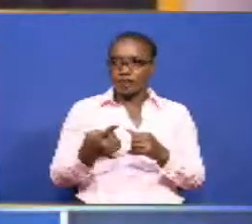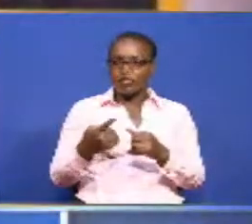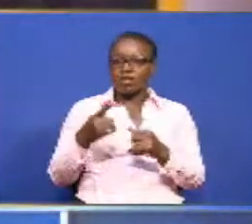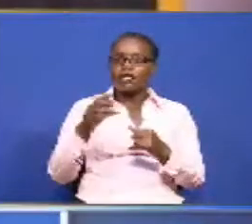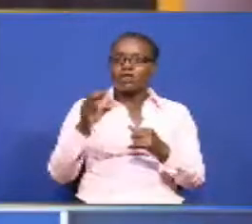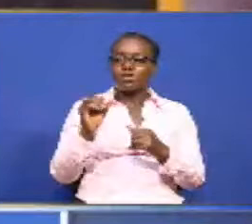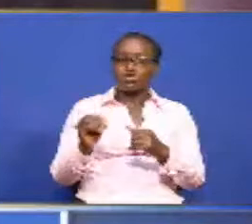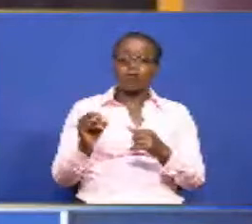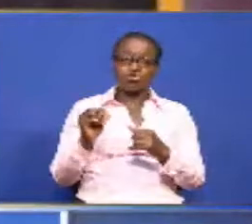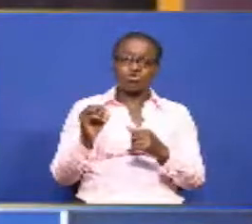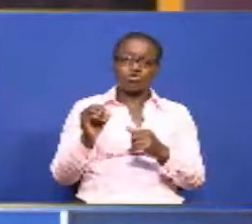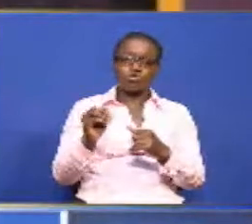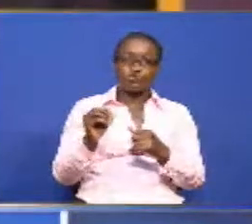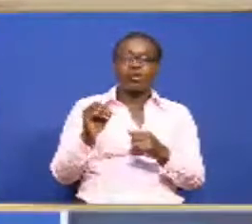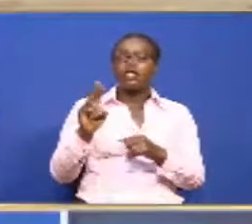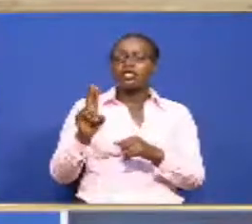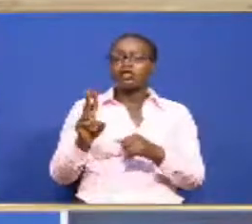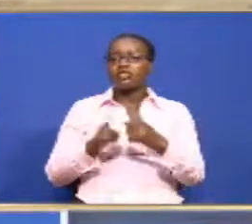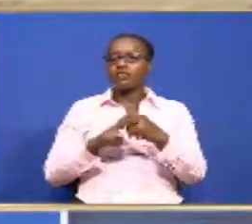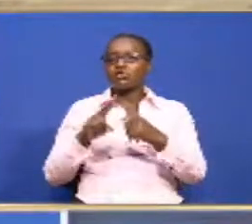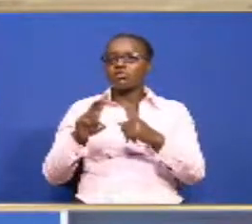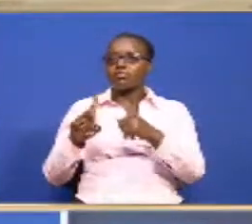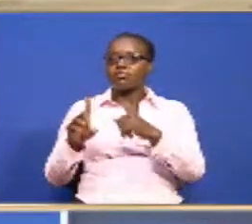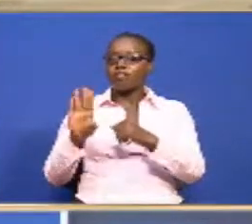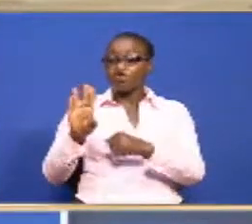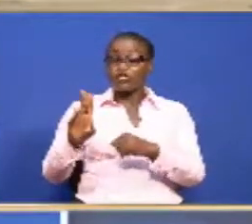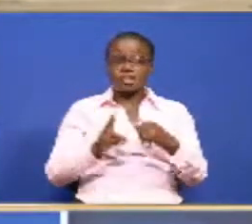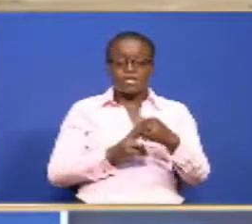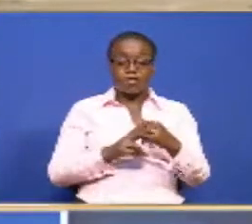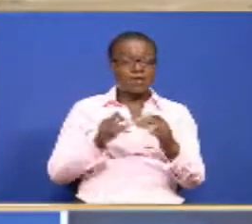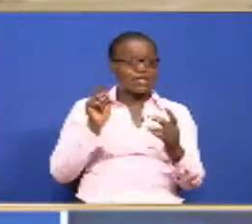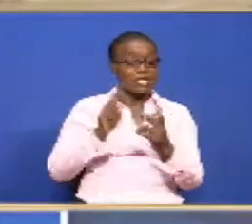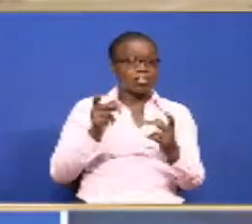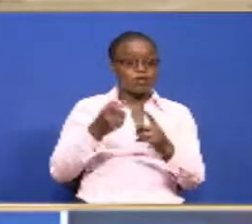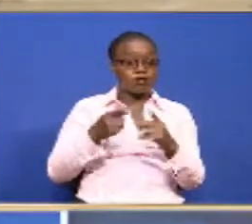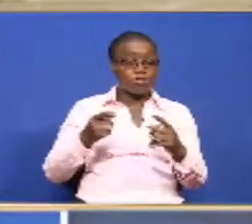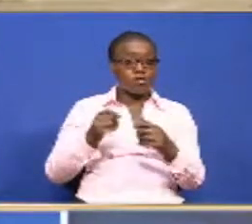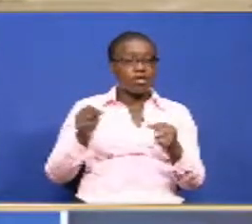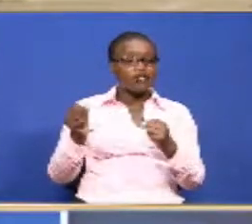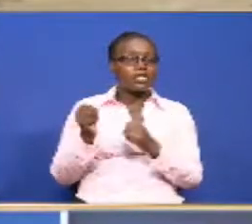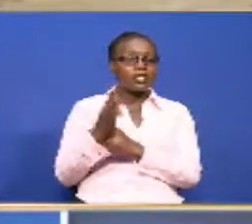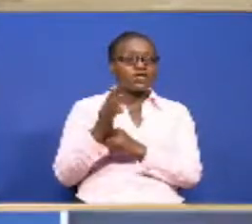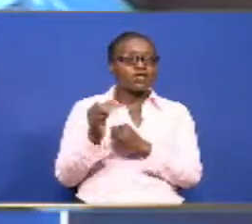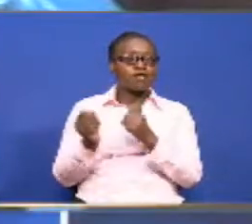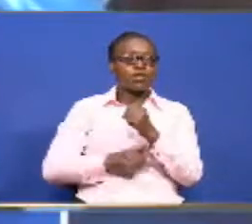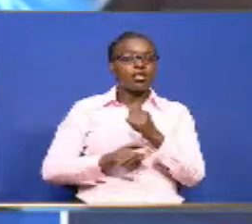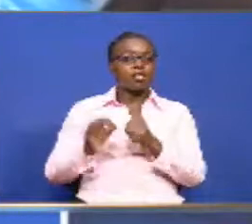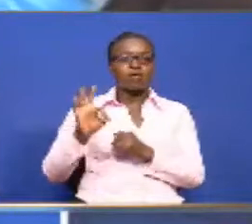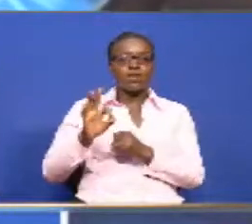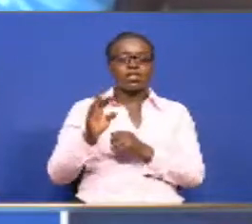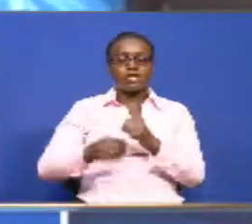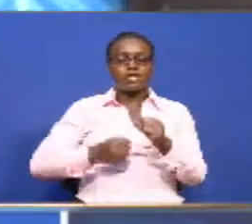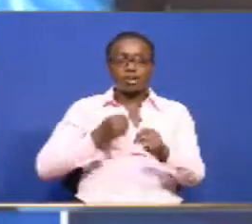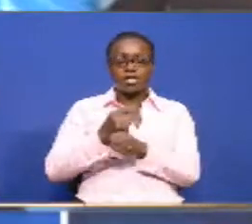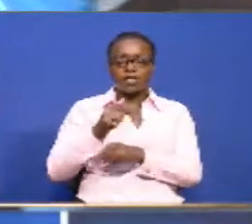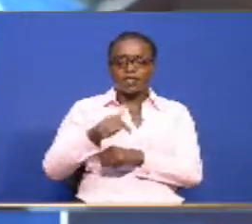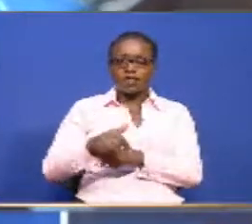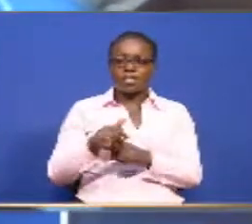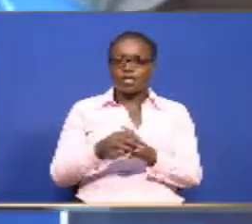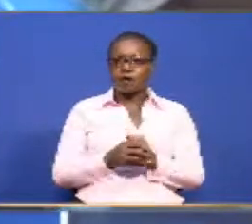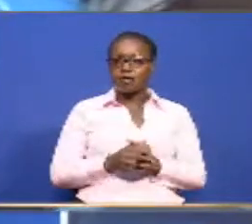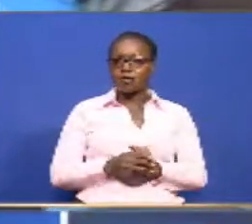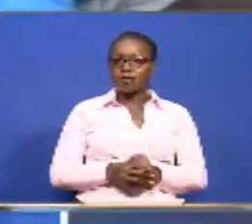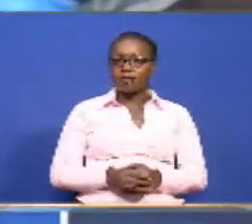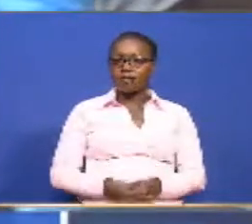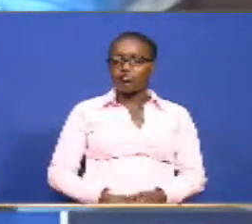106,247 wamepimwa nchini tangu kuzuka kwa chamko hilo tarehe 13 mwezi Machi mwaka huu. Purity Museu,